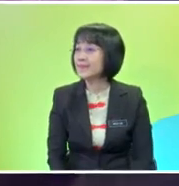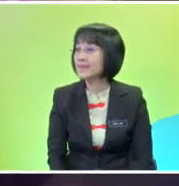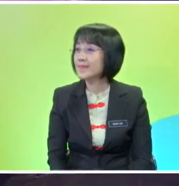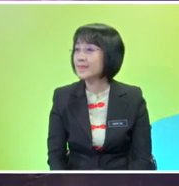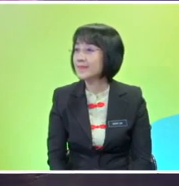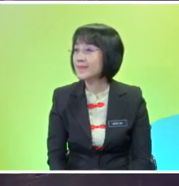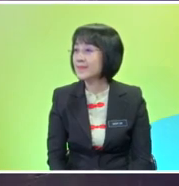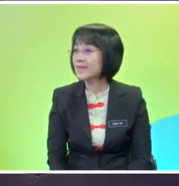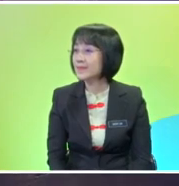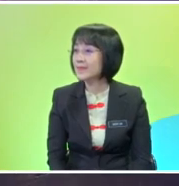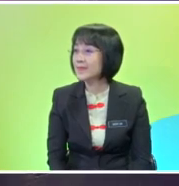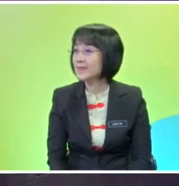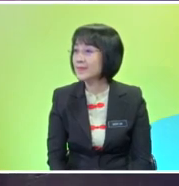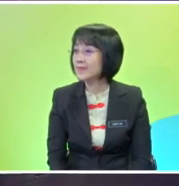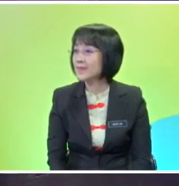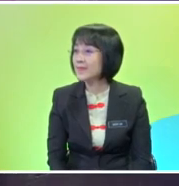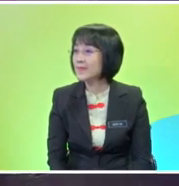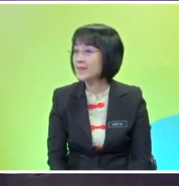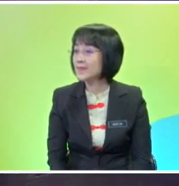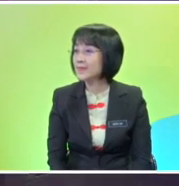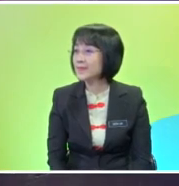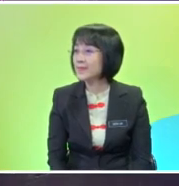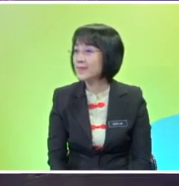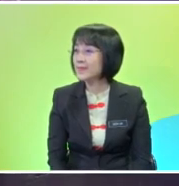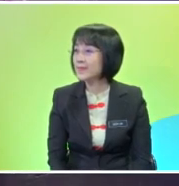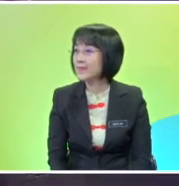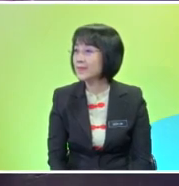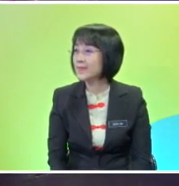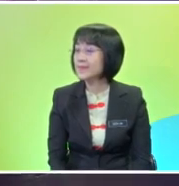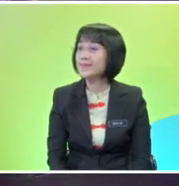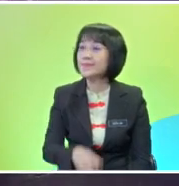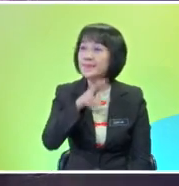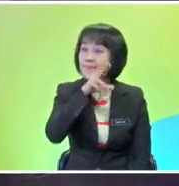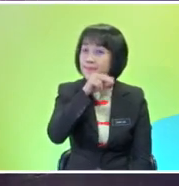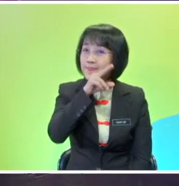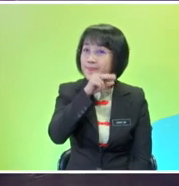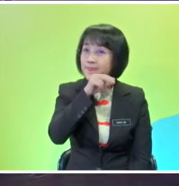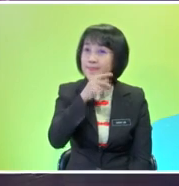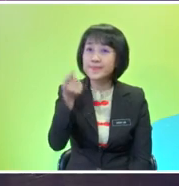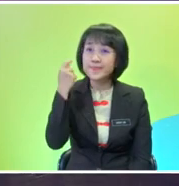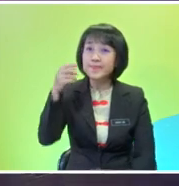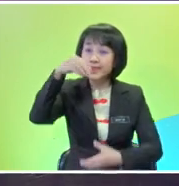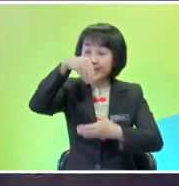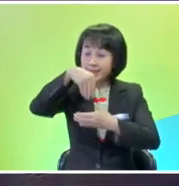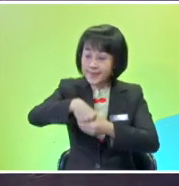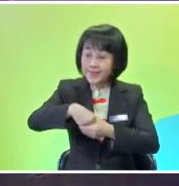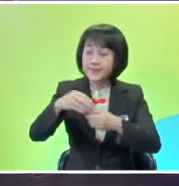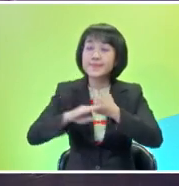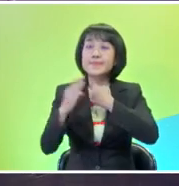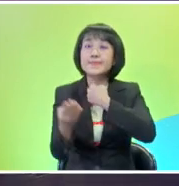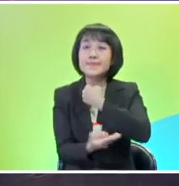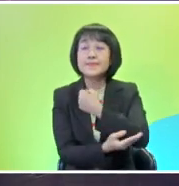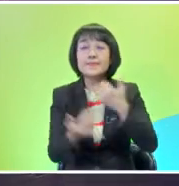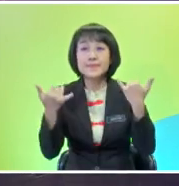tak letak dekat ni okey tadi itik ini berada di dalam bakul bakul